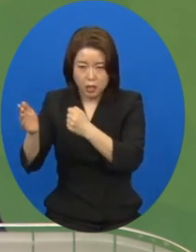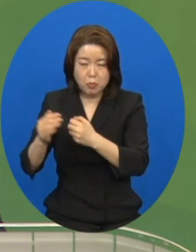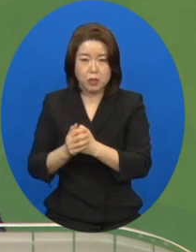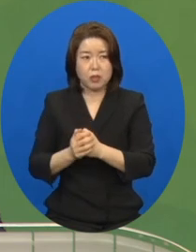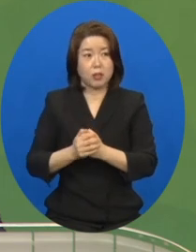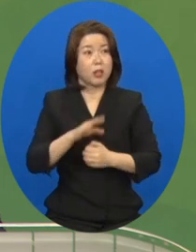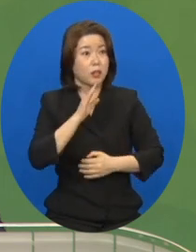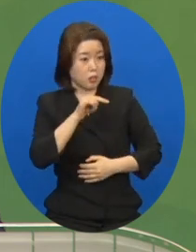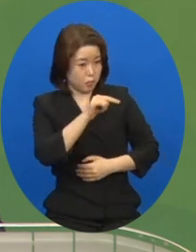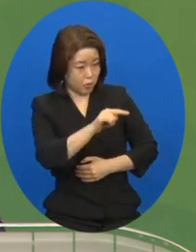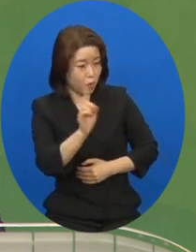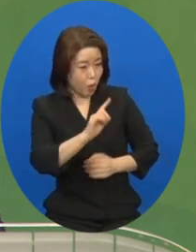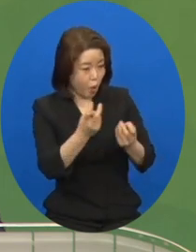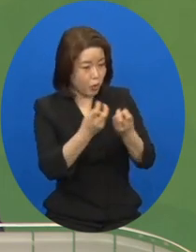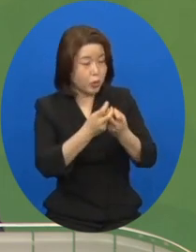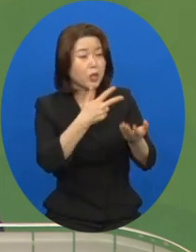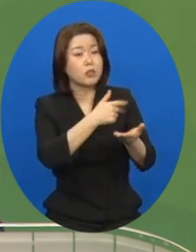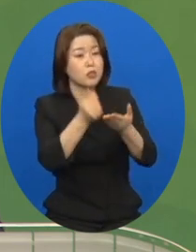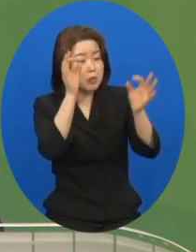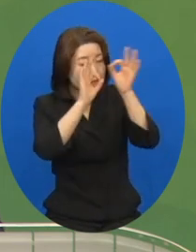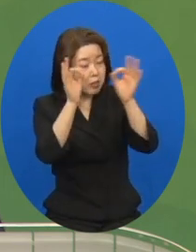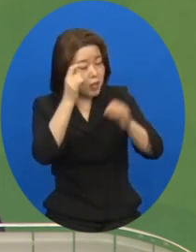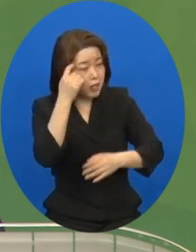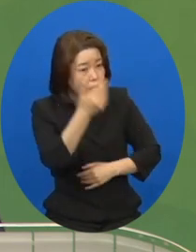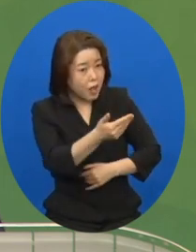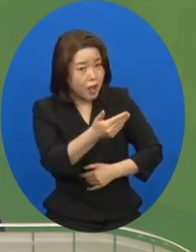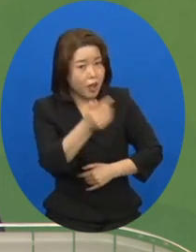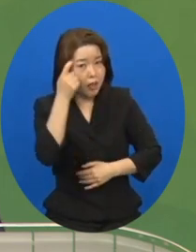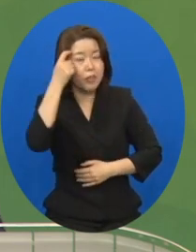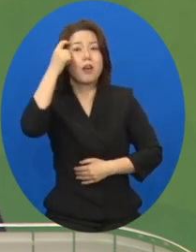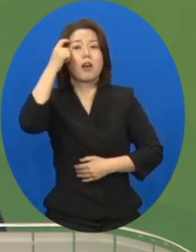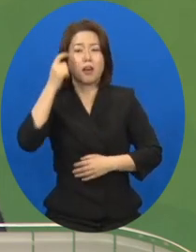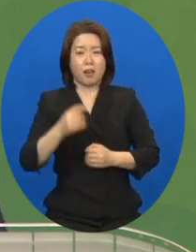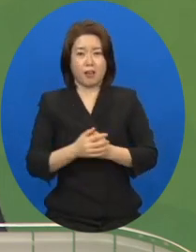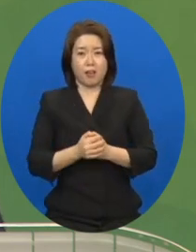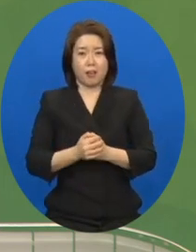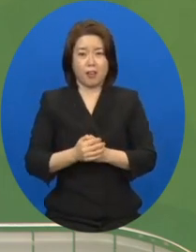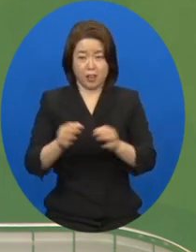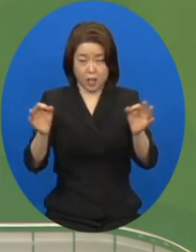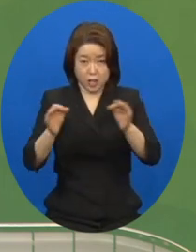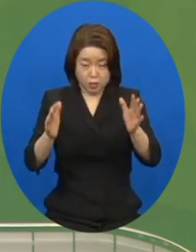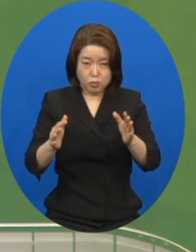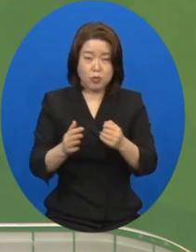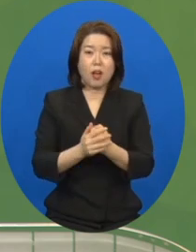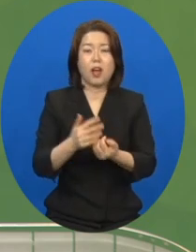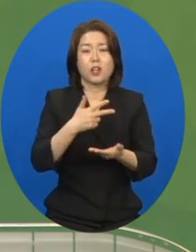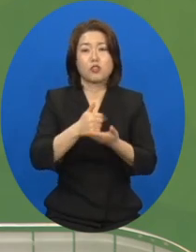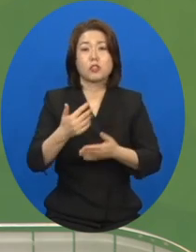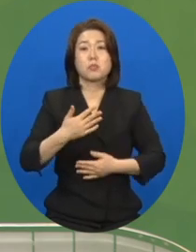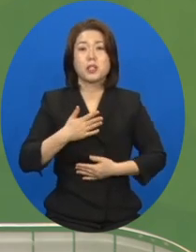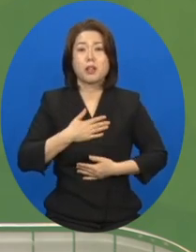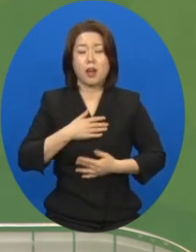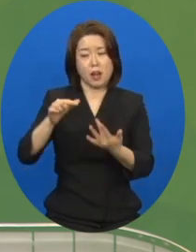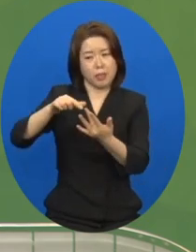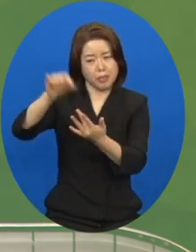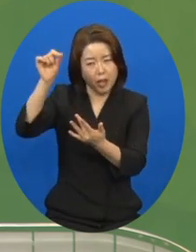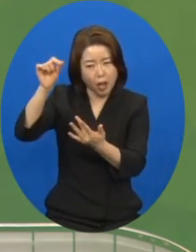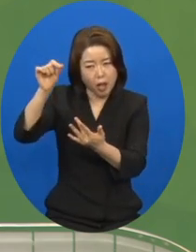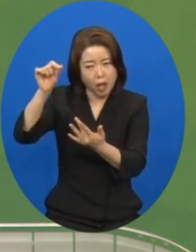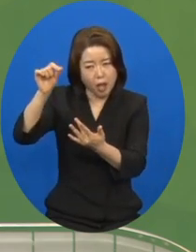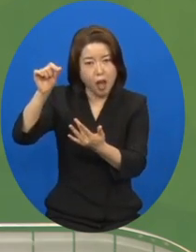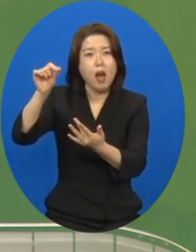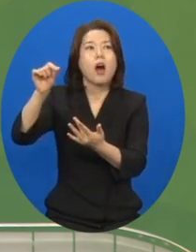주님을 어떻게 찾았지? 하는 질문이 생각났다. 순간 주님께서 나를 택하셨기 때문이라는